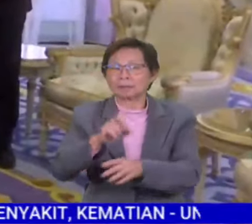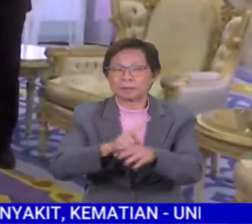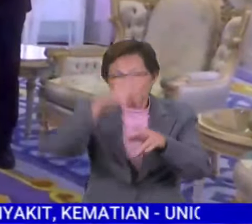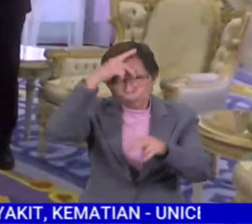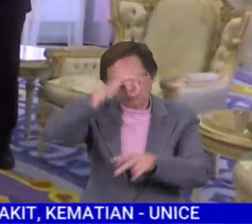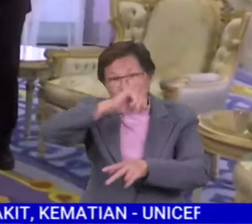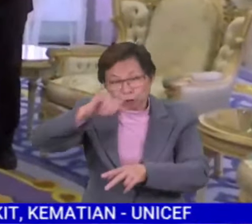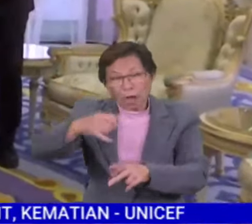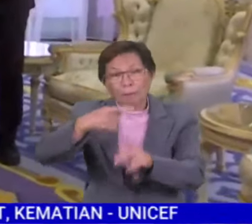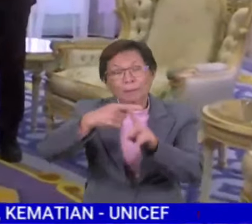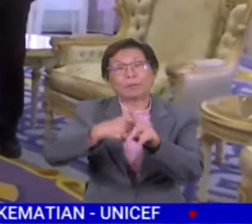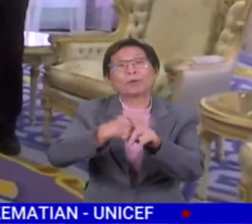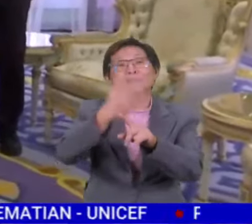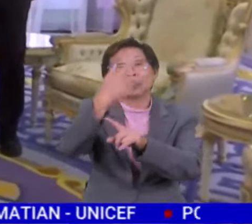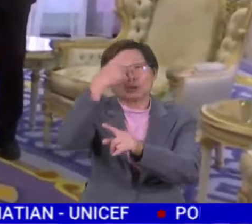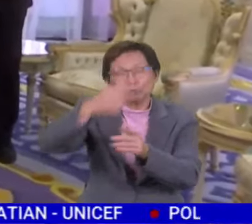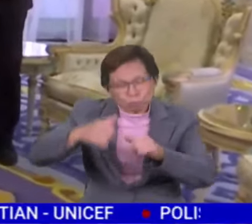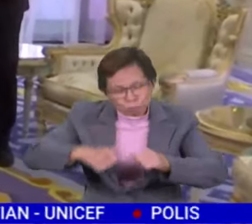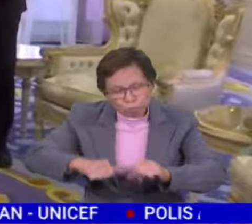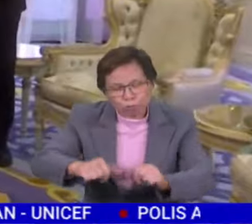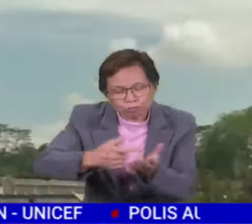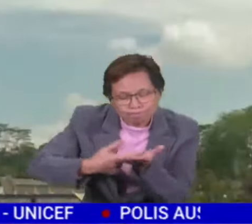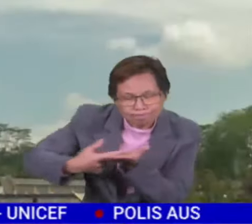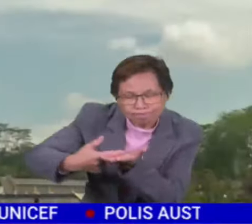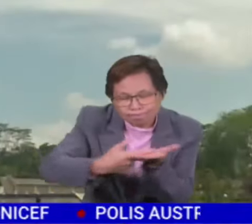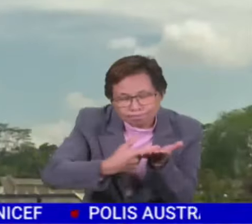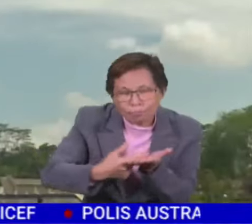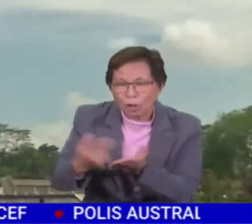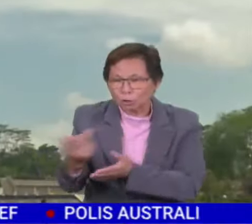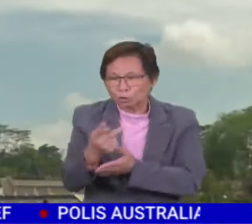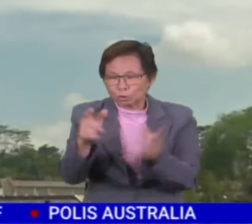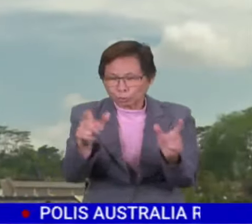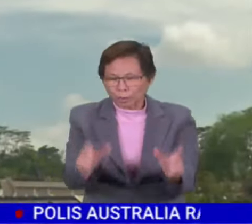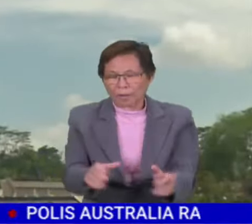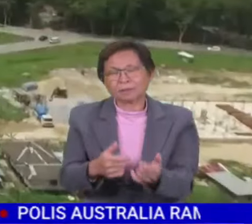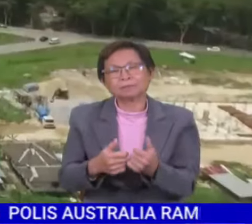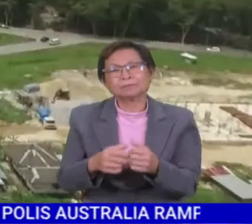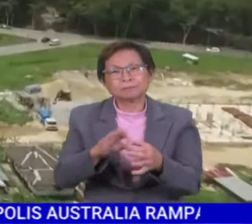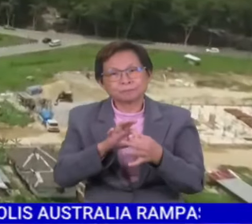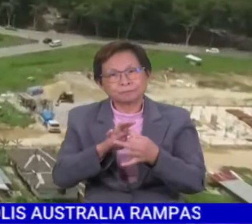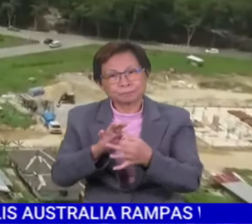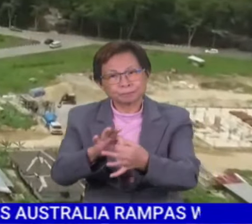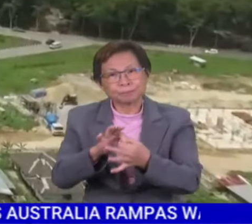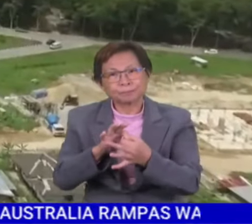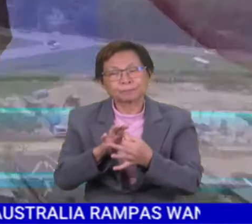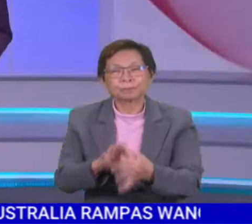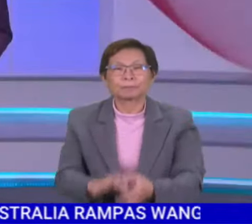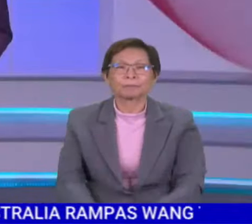hadapan bagi meneruskan perbincangan berkaitan usaha sama kedua-dua pihak.